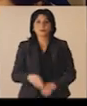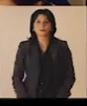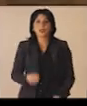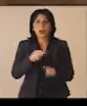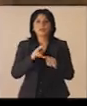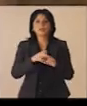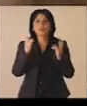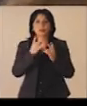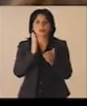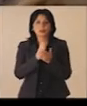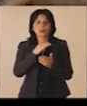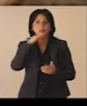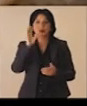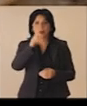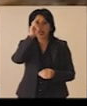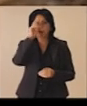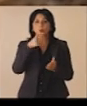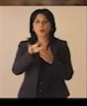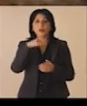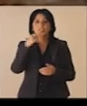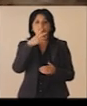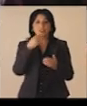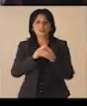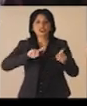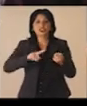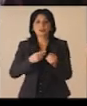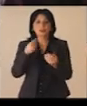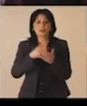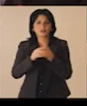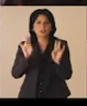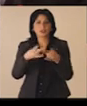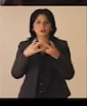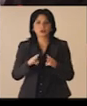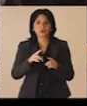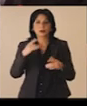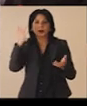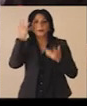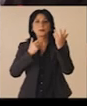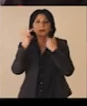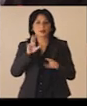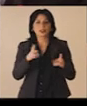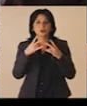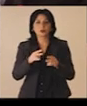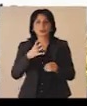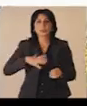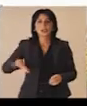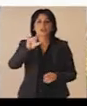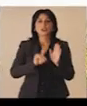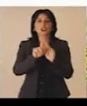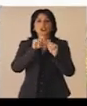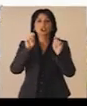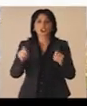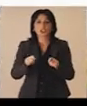დანამატს. ამისთვის სავსების საკმარისია ხელისუფლება უარი თქვა ძვირადღირებულ ჯიპებზე და ფუფუნების სხვა საკმებს. მთელს